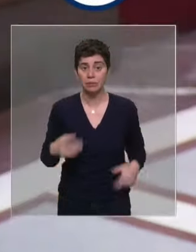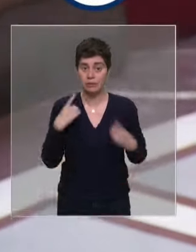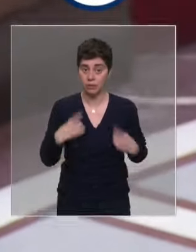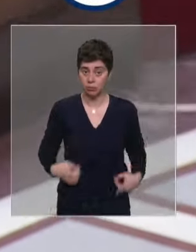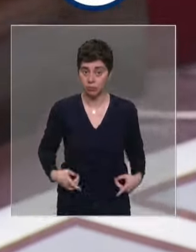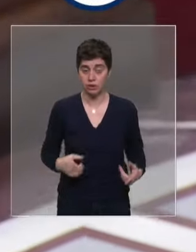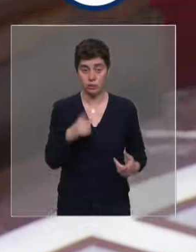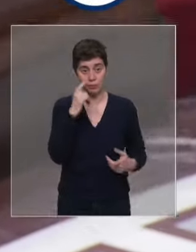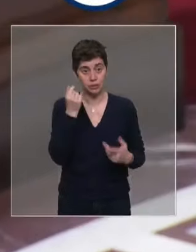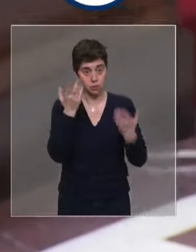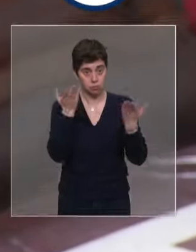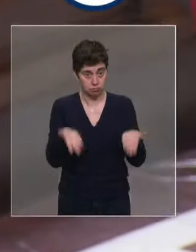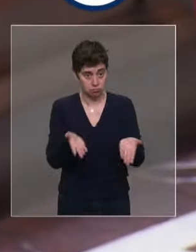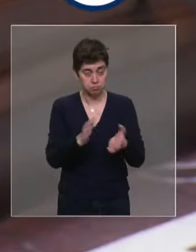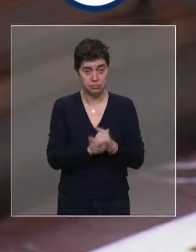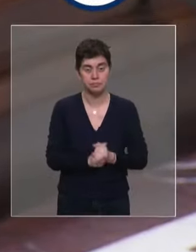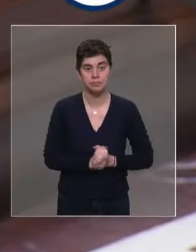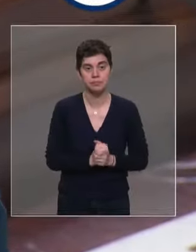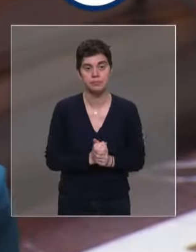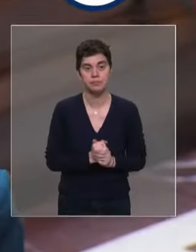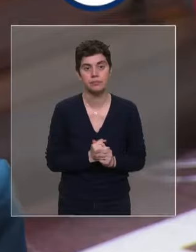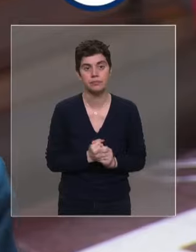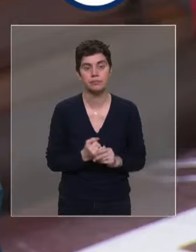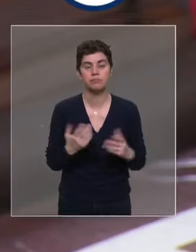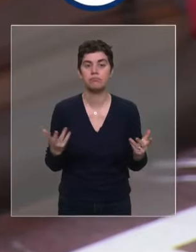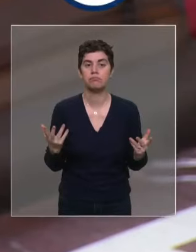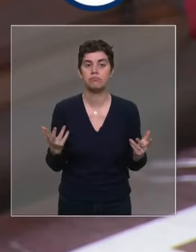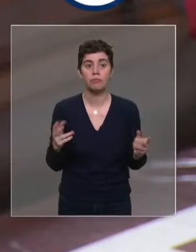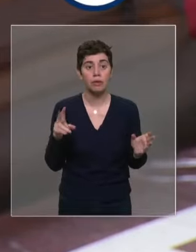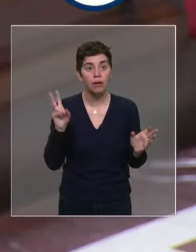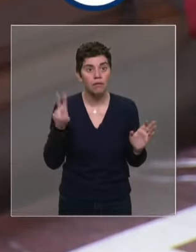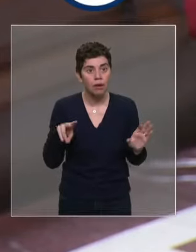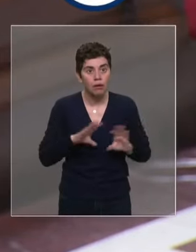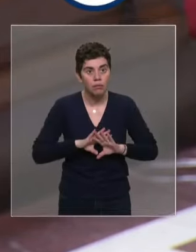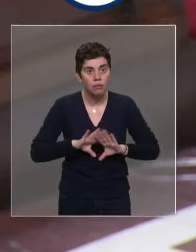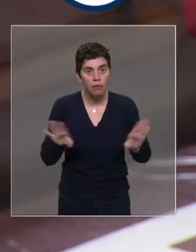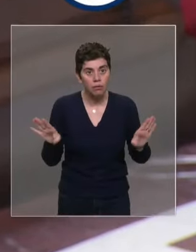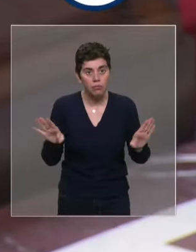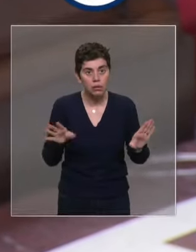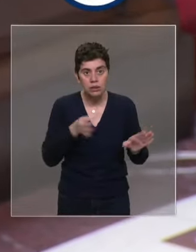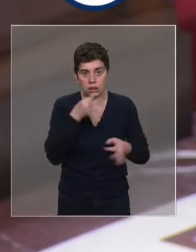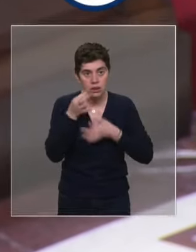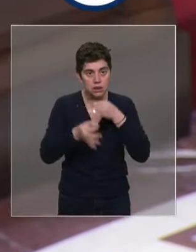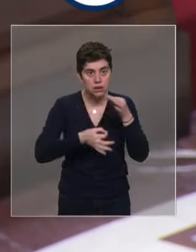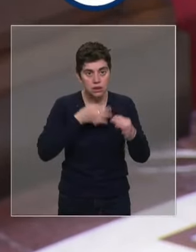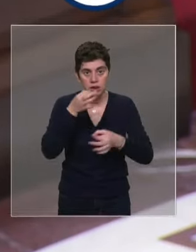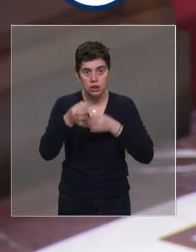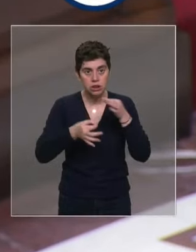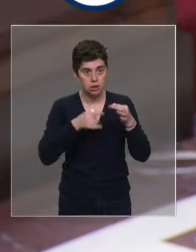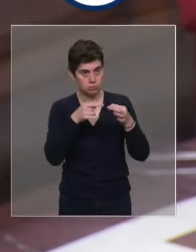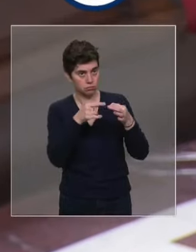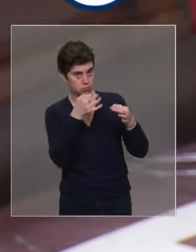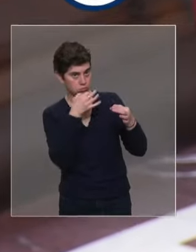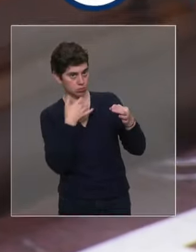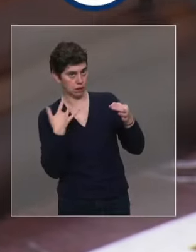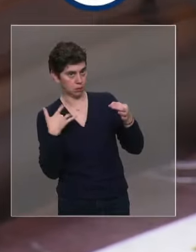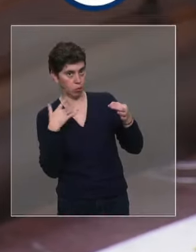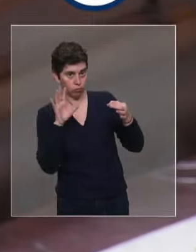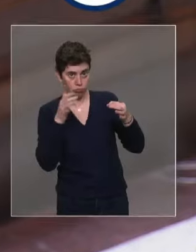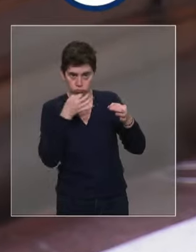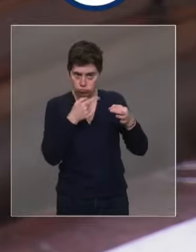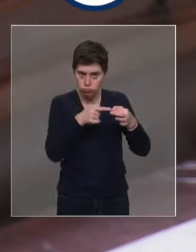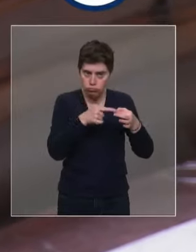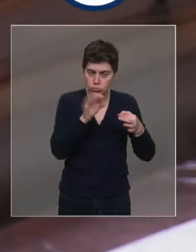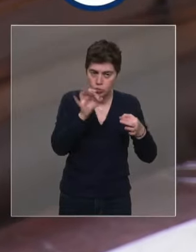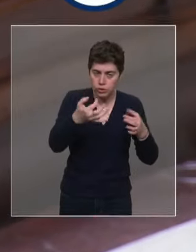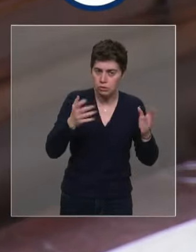Messieurs les députés, Monsieur le député Monnet. Je ne renie rien des paroles que vous avez eu l'amabilité de citer.